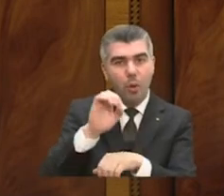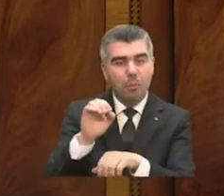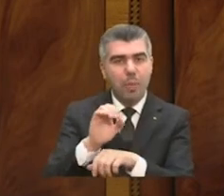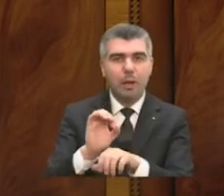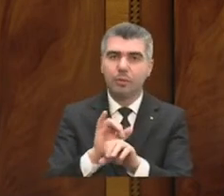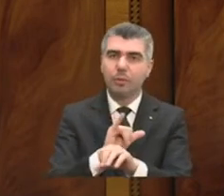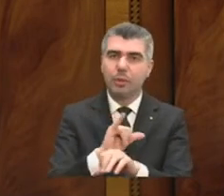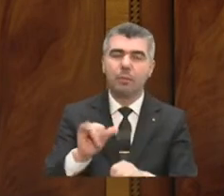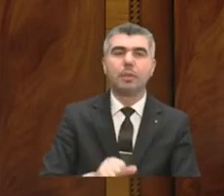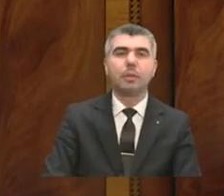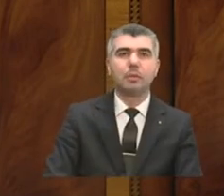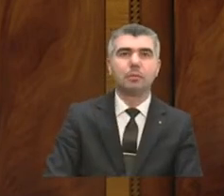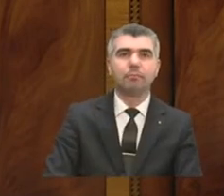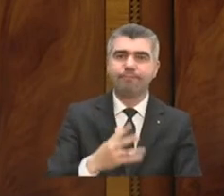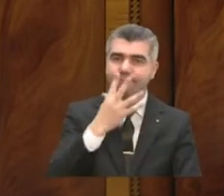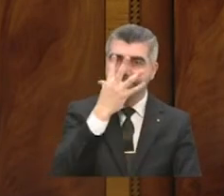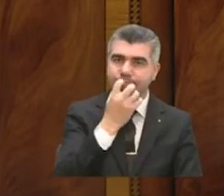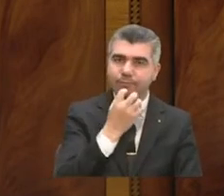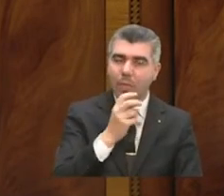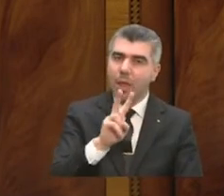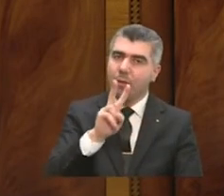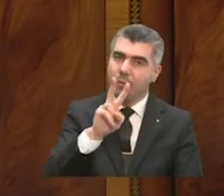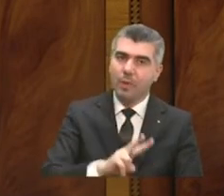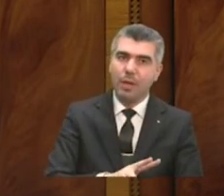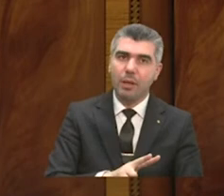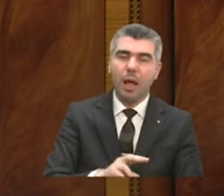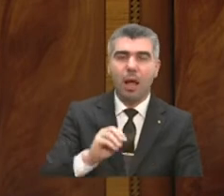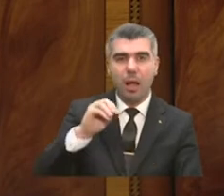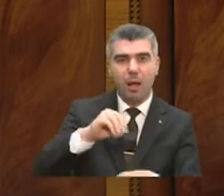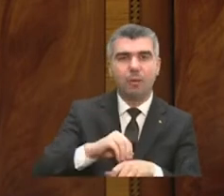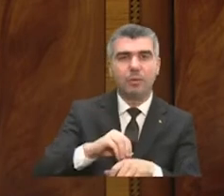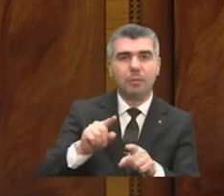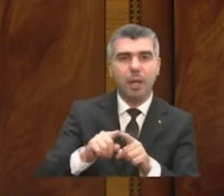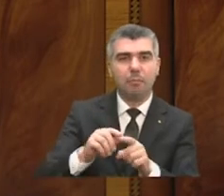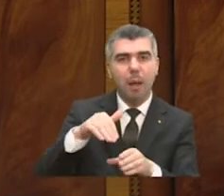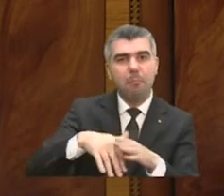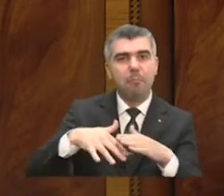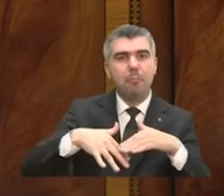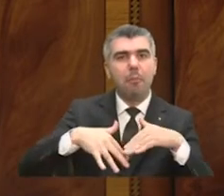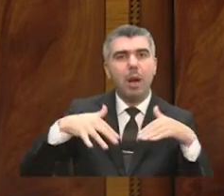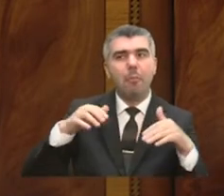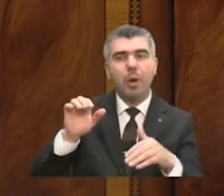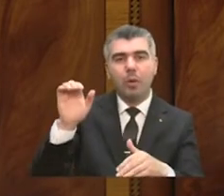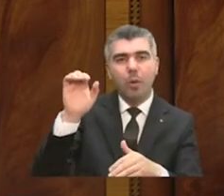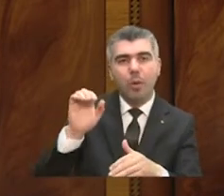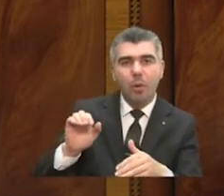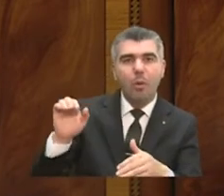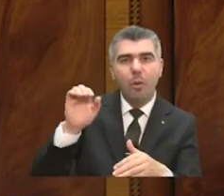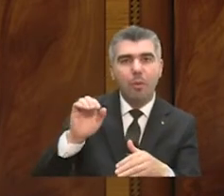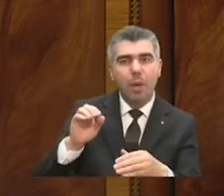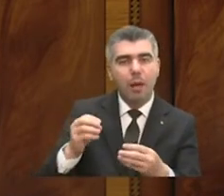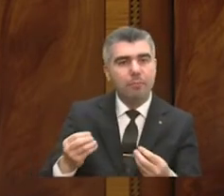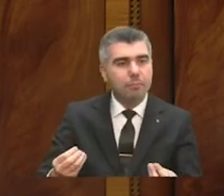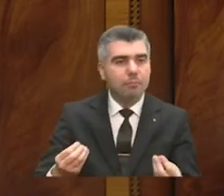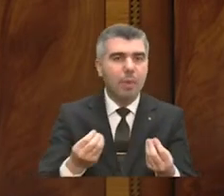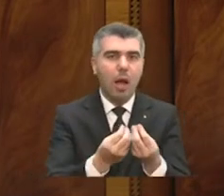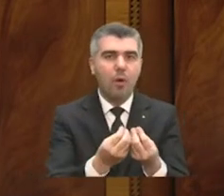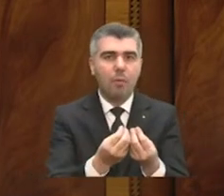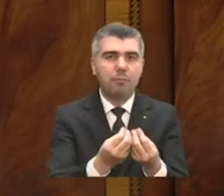considérons amis. Donc nous sommes vraiment désolés de voir